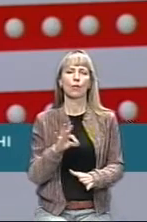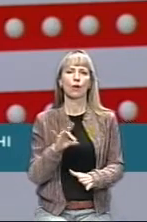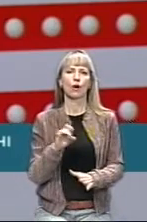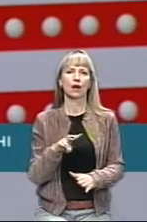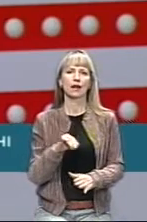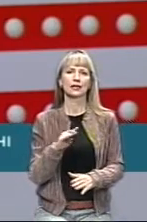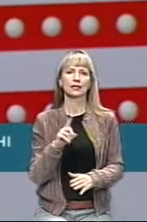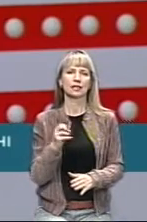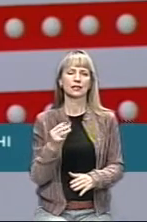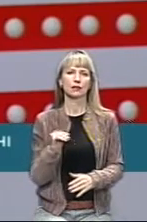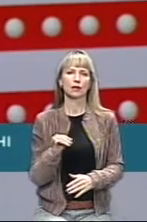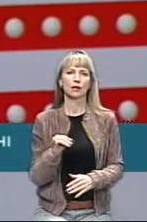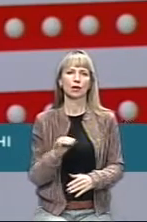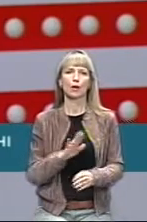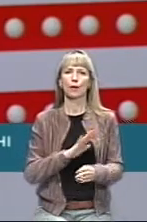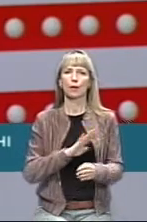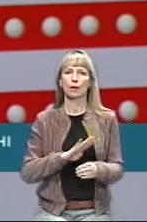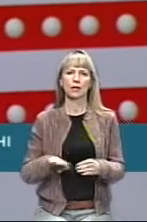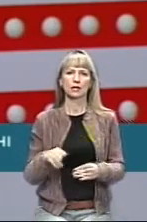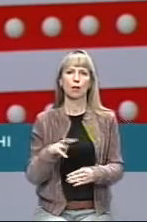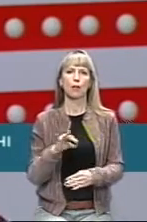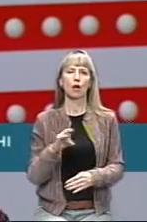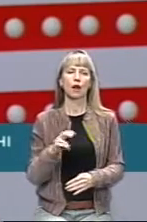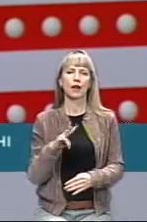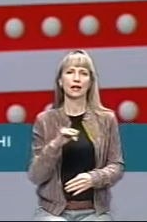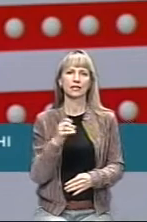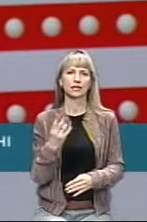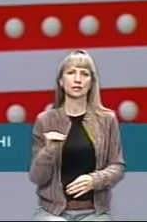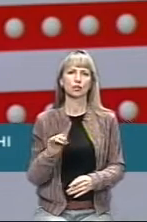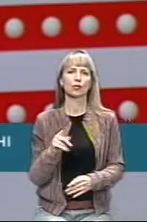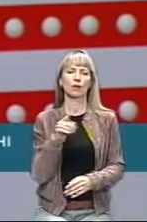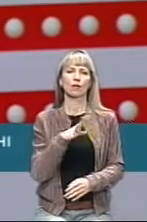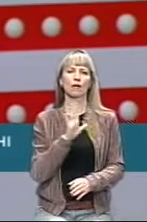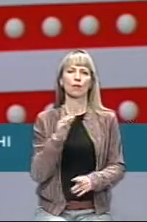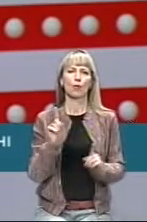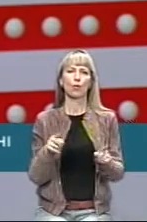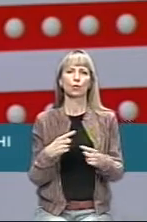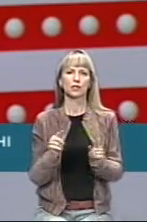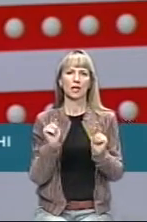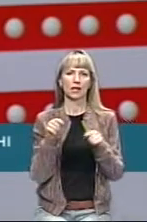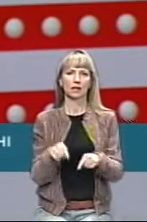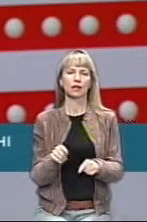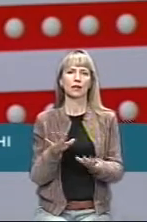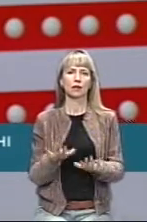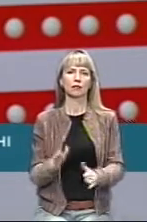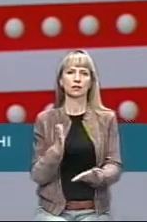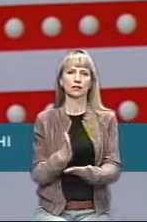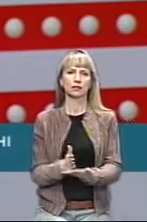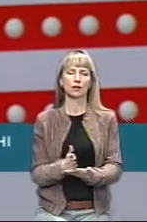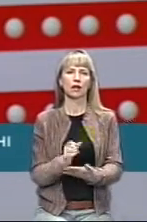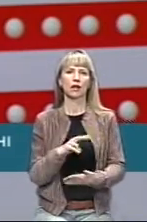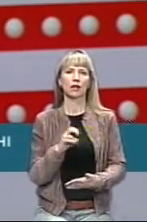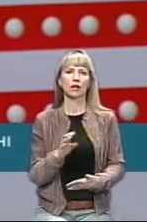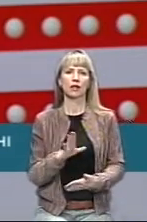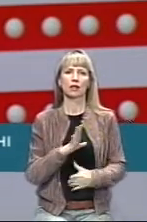меморалізація, меморіалізація, без моралізації. І щоб вона була в музеї, все-таки вона десь локалізувалася, але не